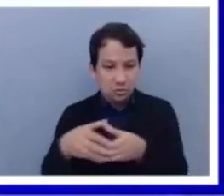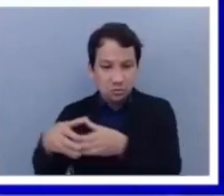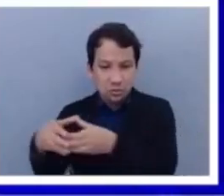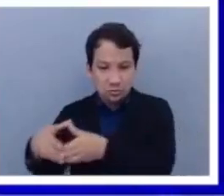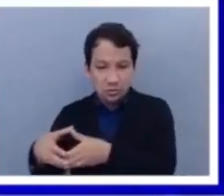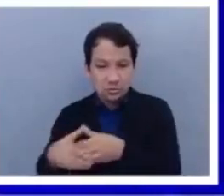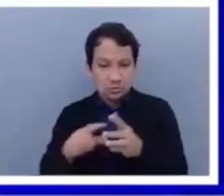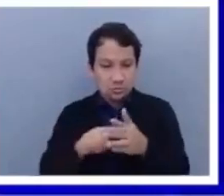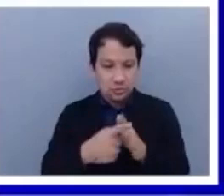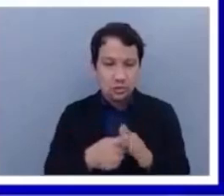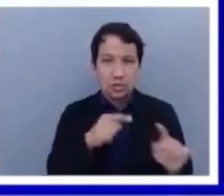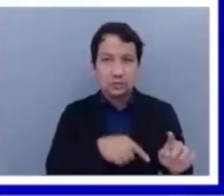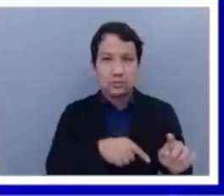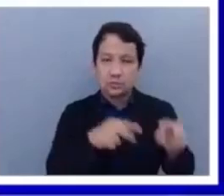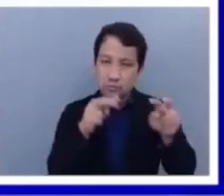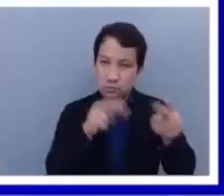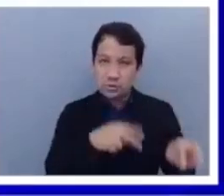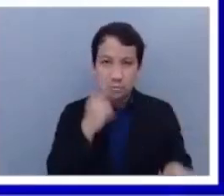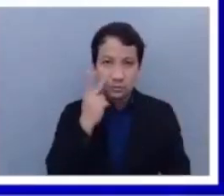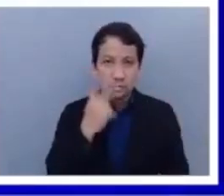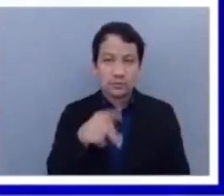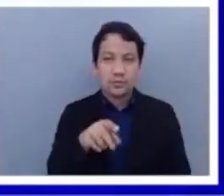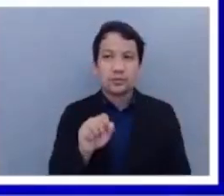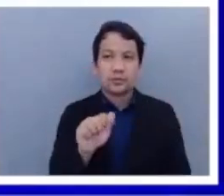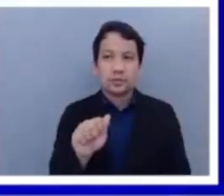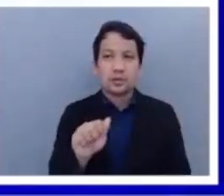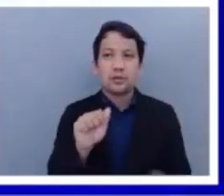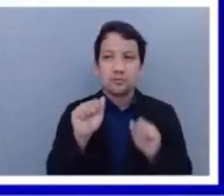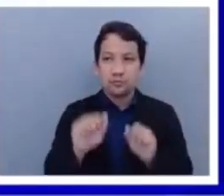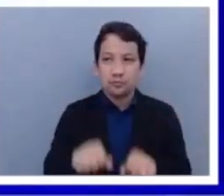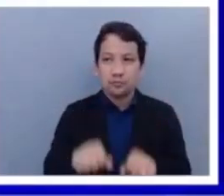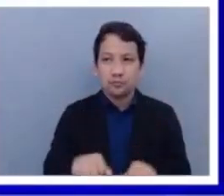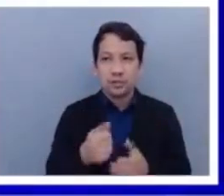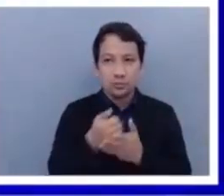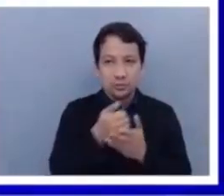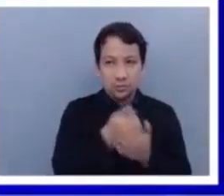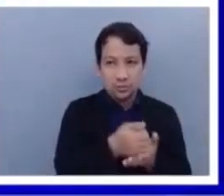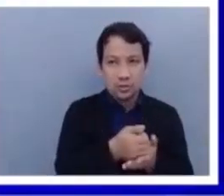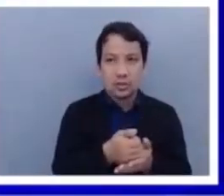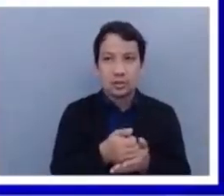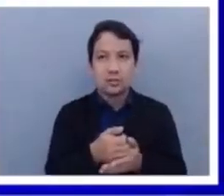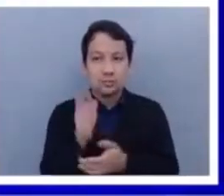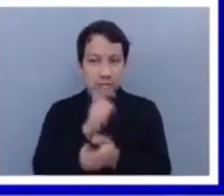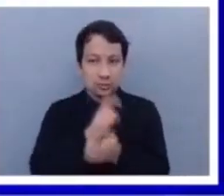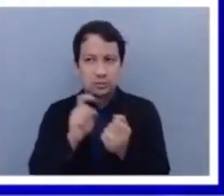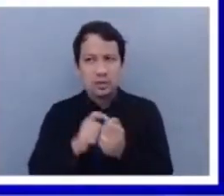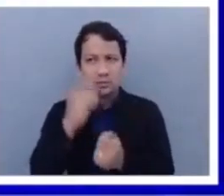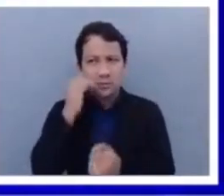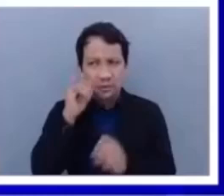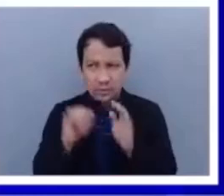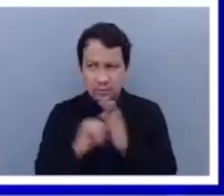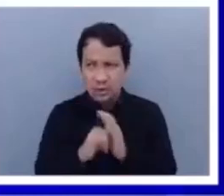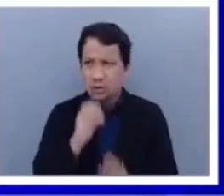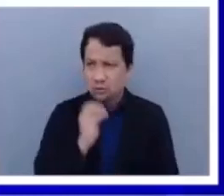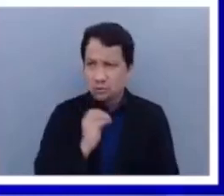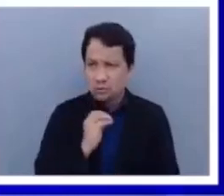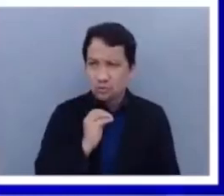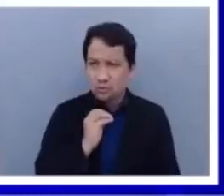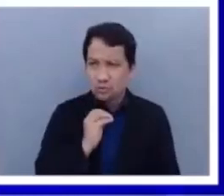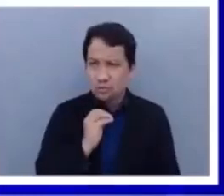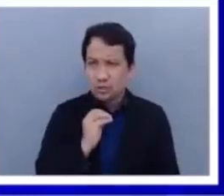Yun ang titingnan ng PSA kung pwede nating mahabol doon sa specific niya para ma-identify natin talaga. As I mentioned